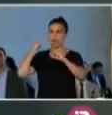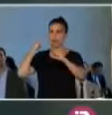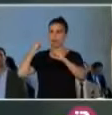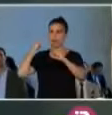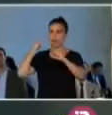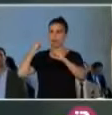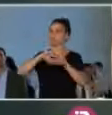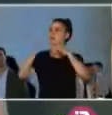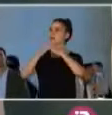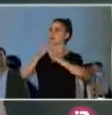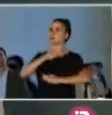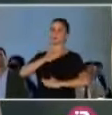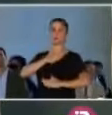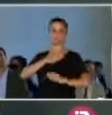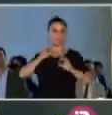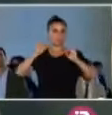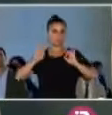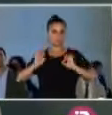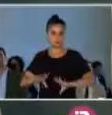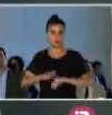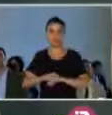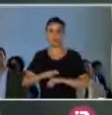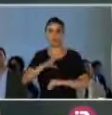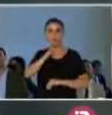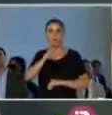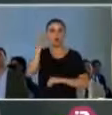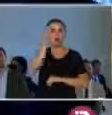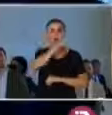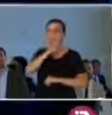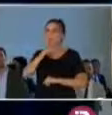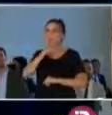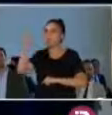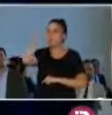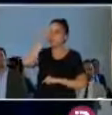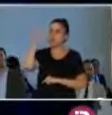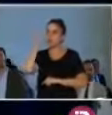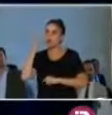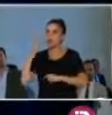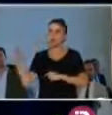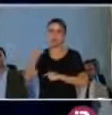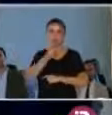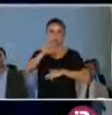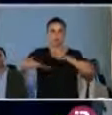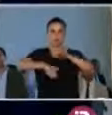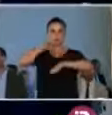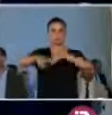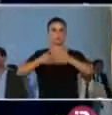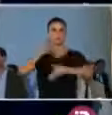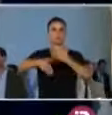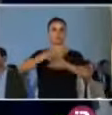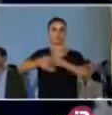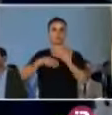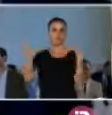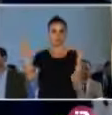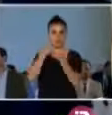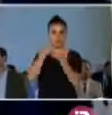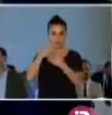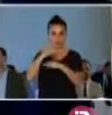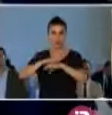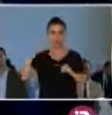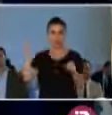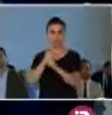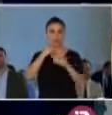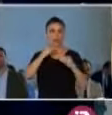de totes. Perquè entre tots i totes han de fer passes que no puguem desfer, que ens obliguin a treballar més per garantir un futur